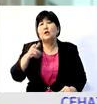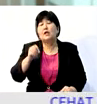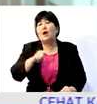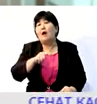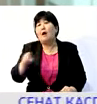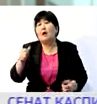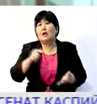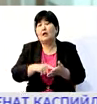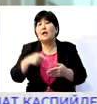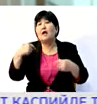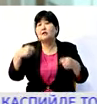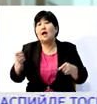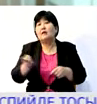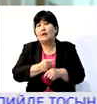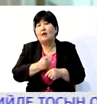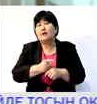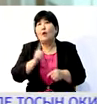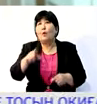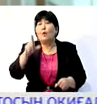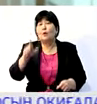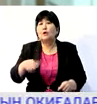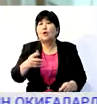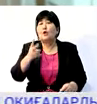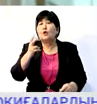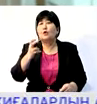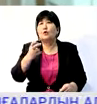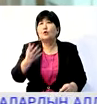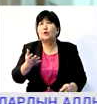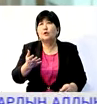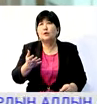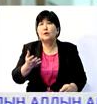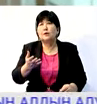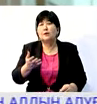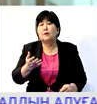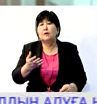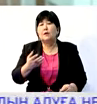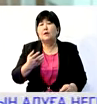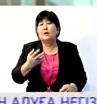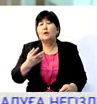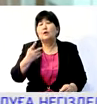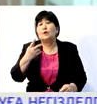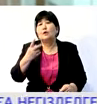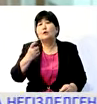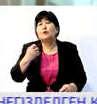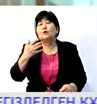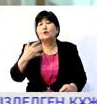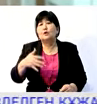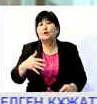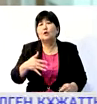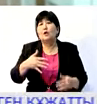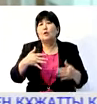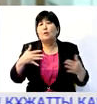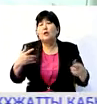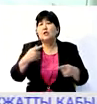аралығында сатылатынды. Ол кісі 200-ден, ана жаңағы 2%-ті 150-ден деп, енді басқа